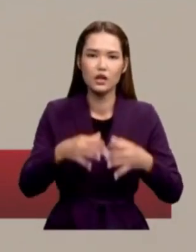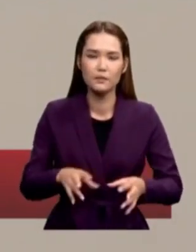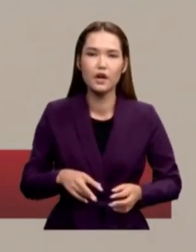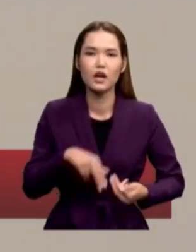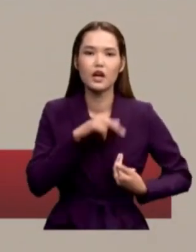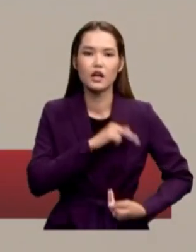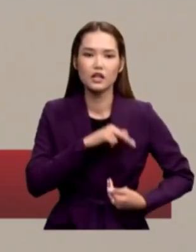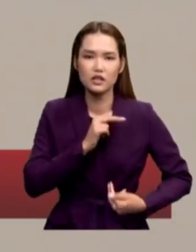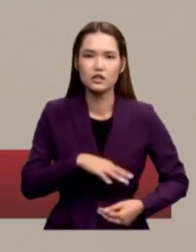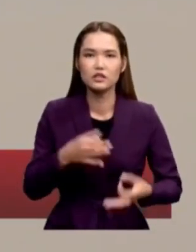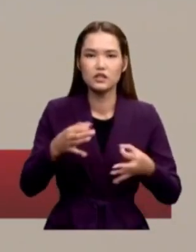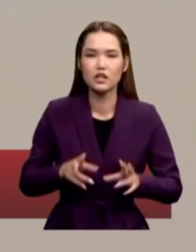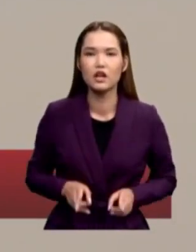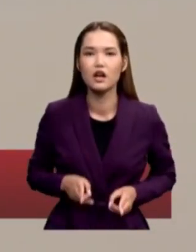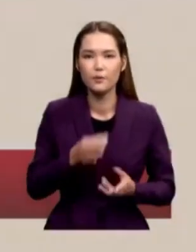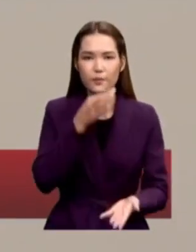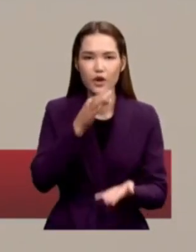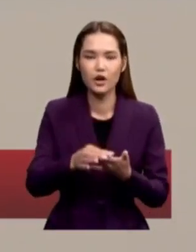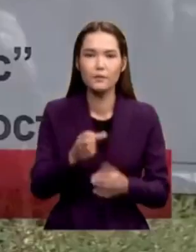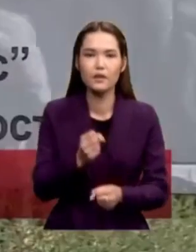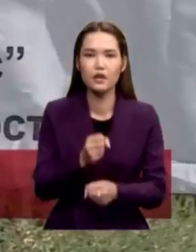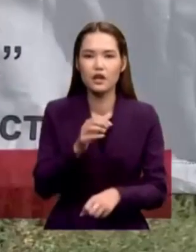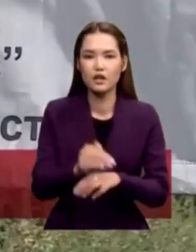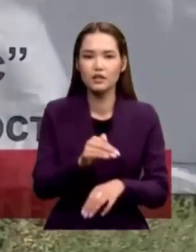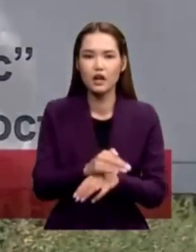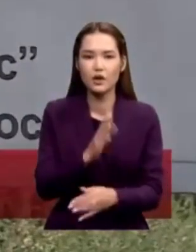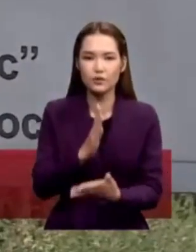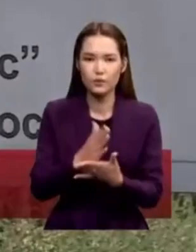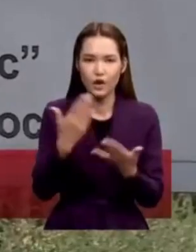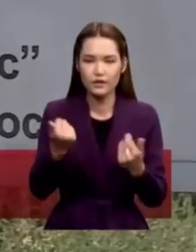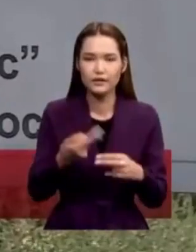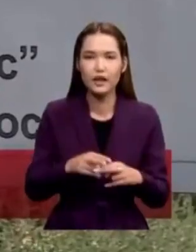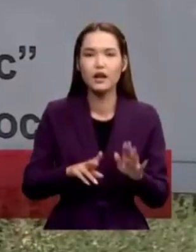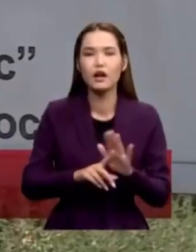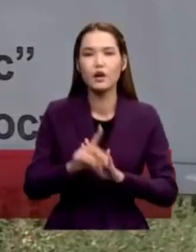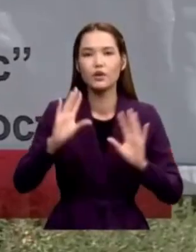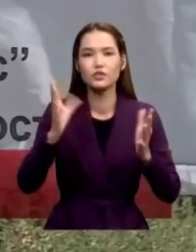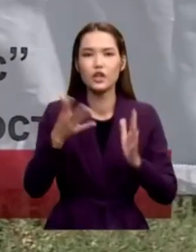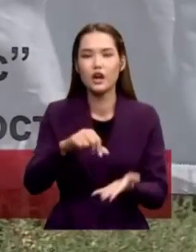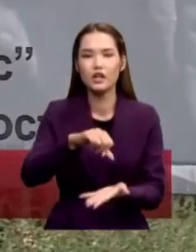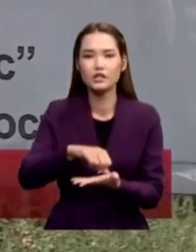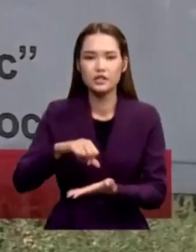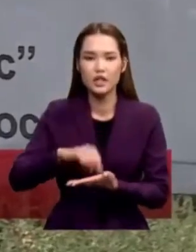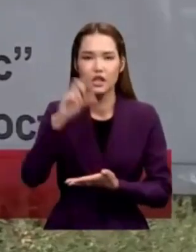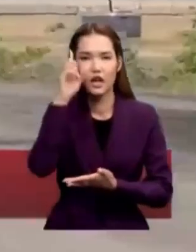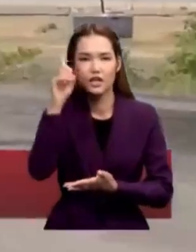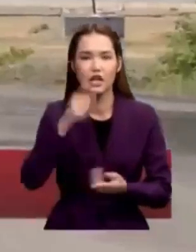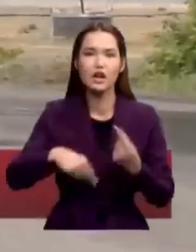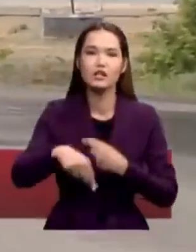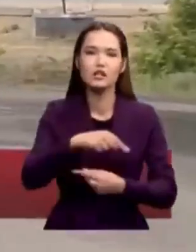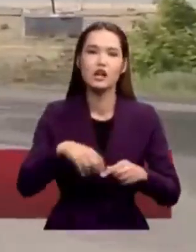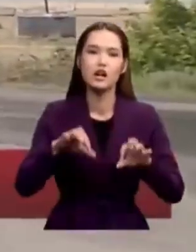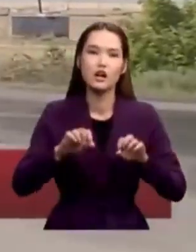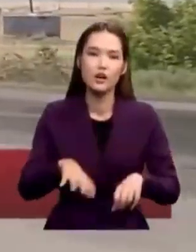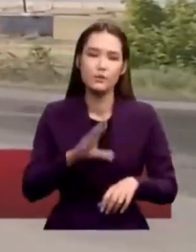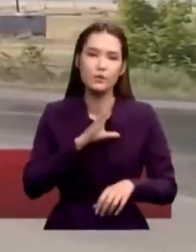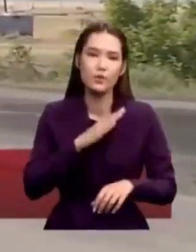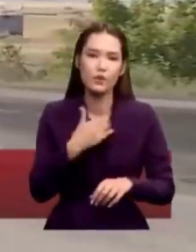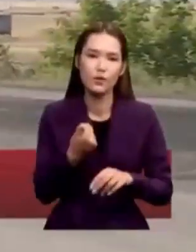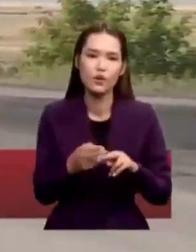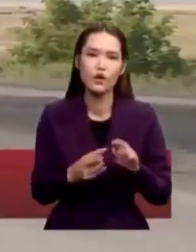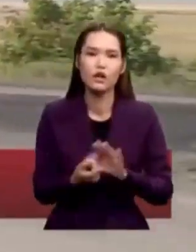онда 7 жылға дейін қылмыстық жауапкершілік қарастырылған. Аталған қайғылы жағдайға қатысты еліміздің кәсіподақ федерациясы өкілдері